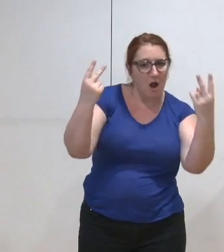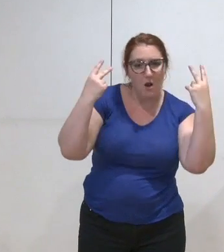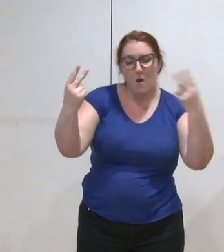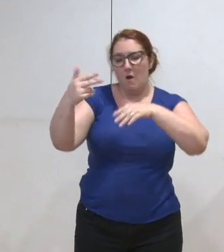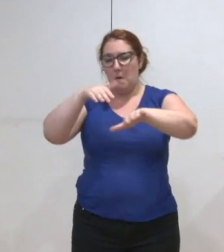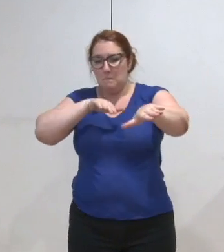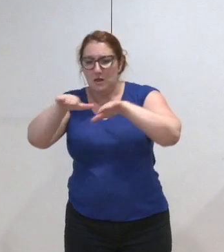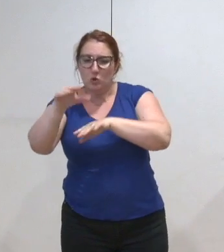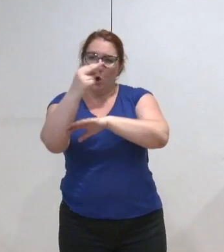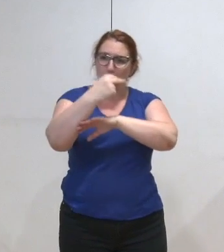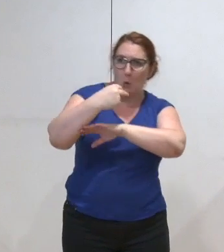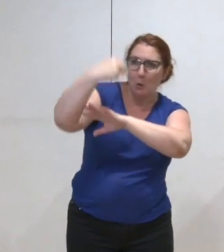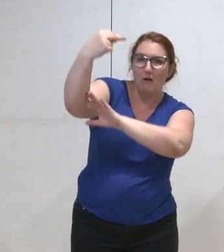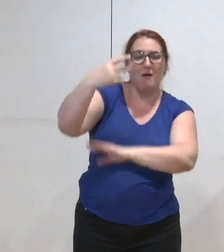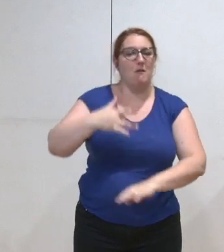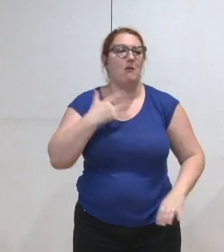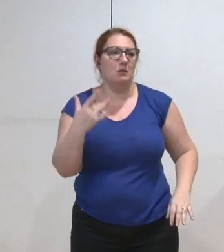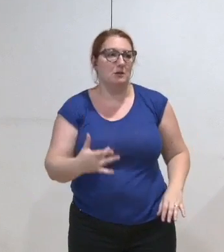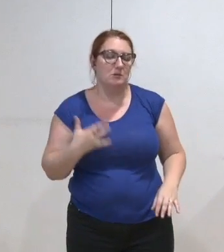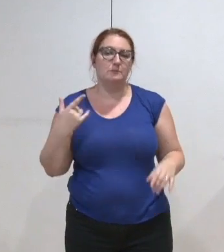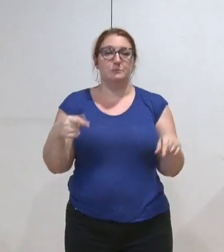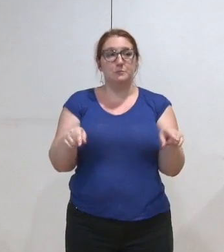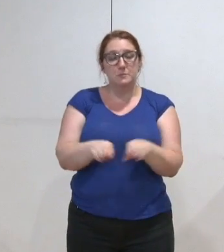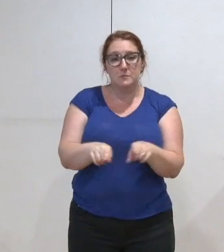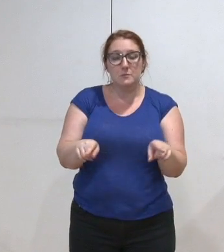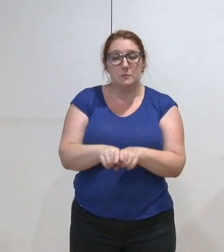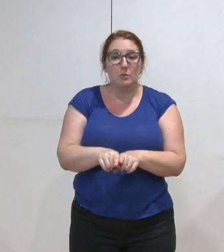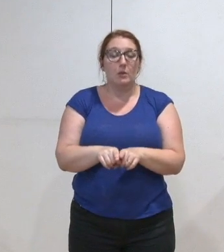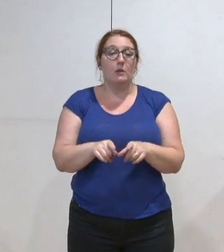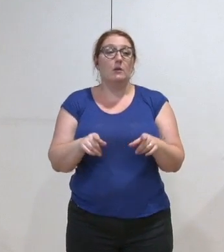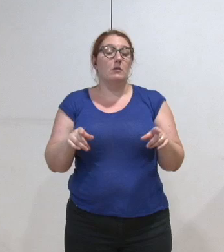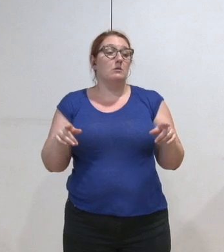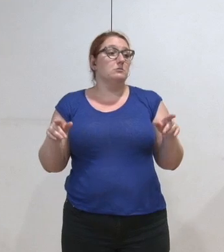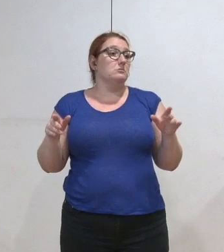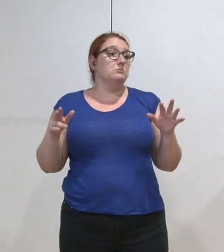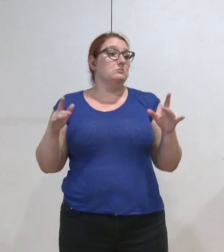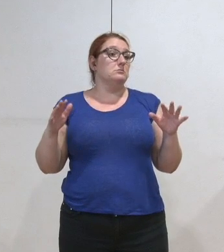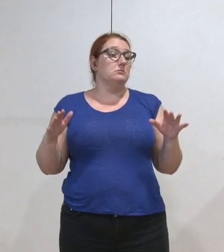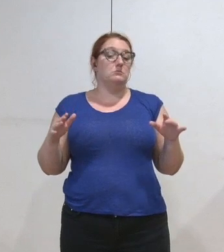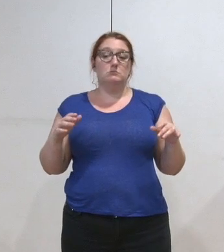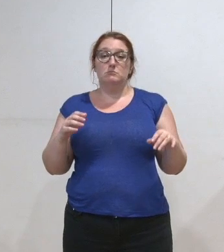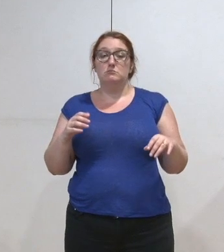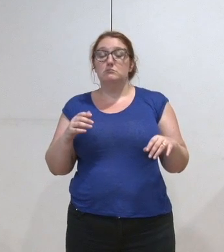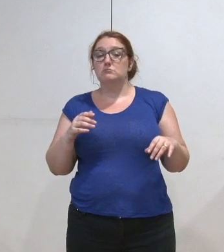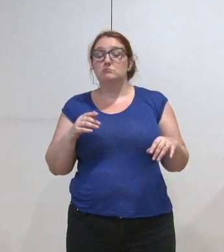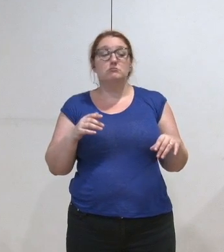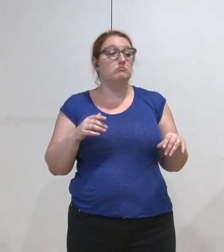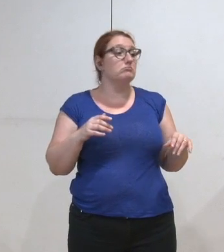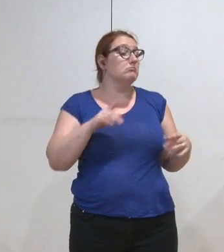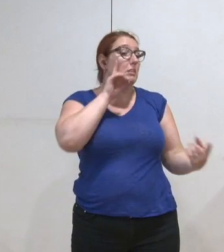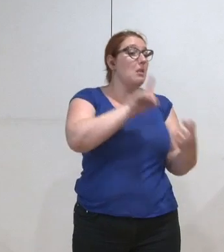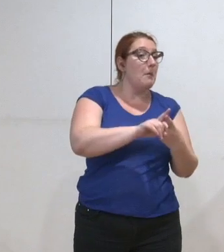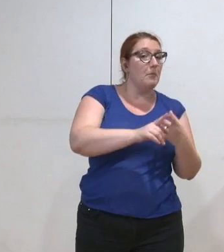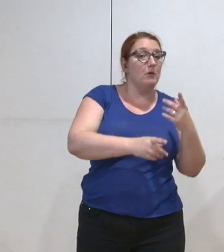d'aborder les questions intéressantes également dans dans certains domaines pour plus